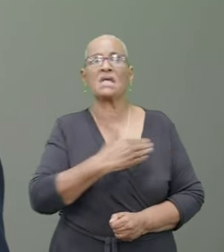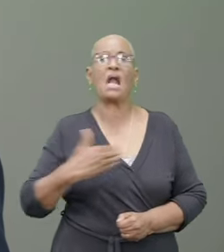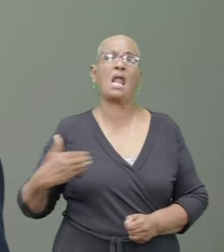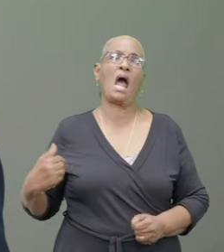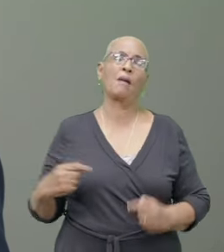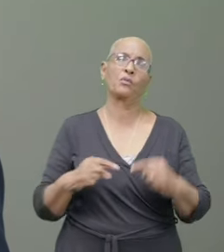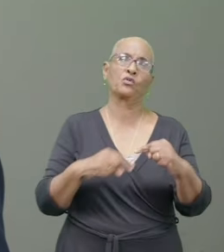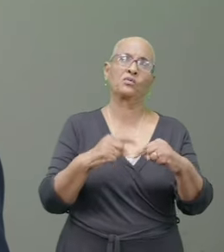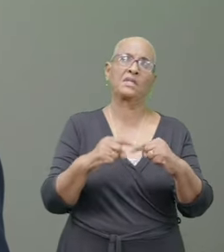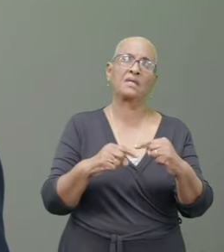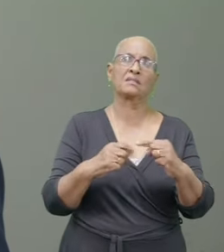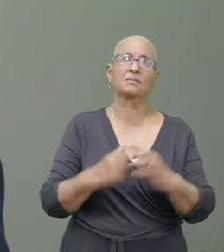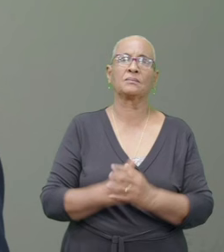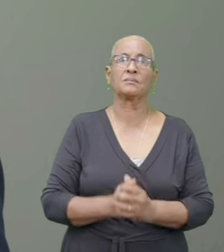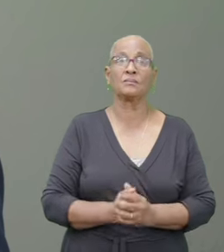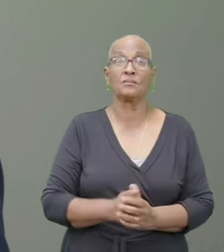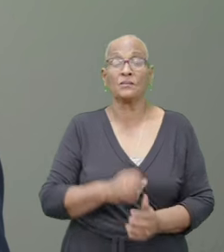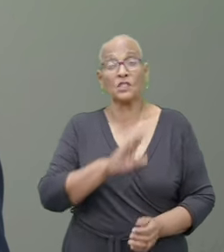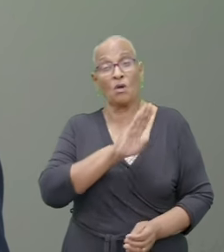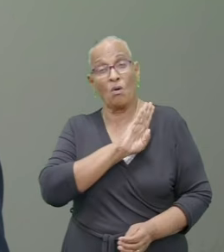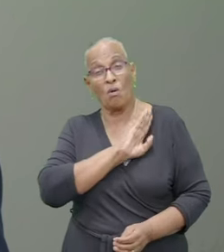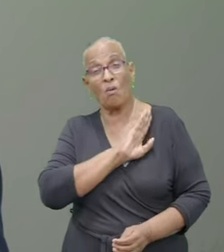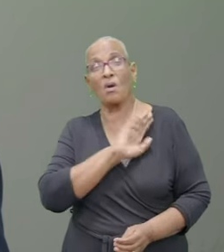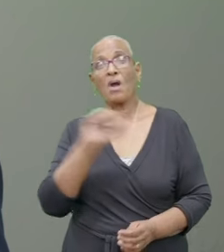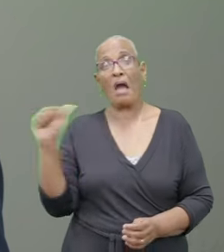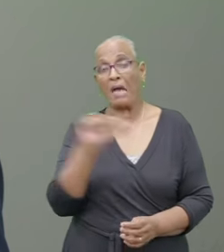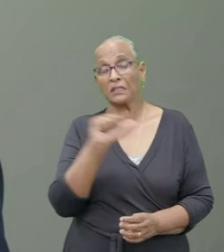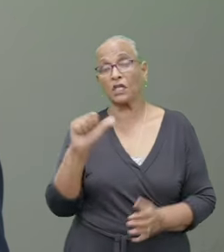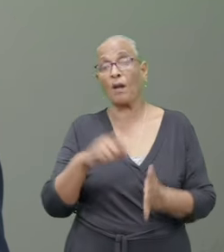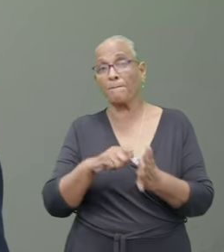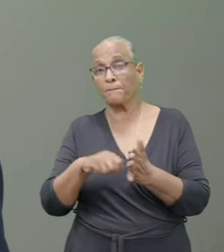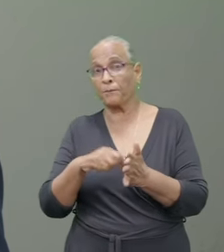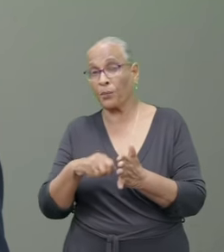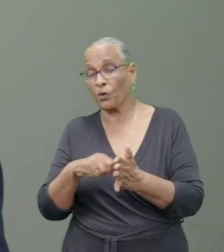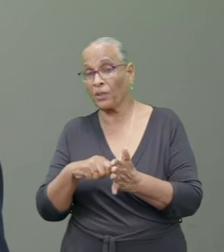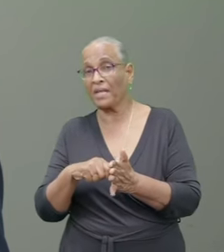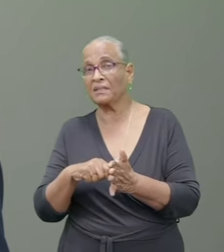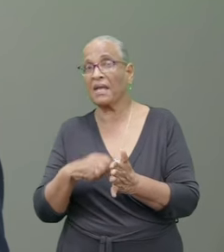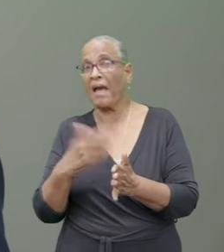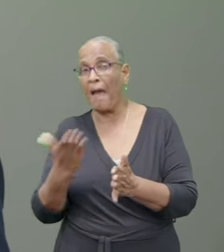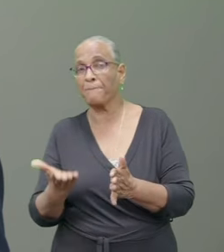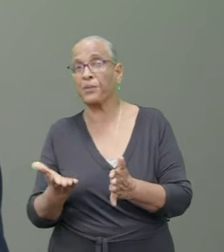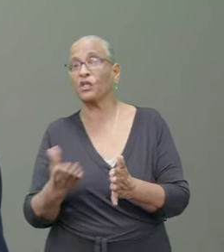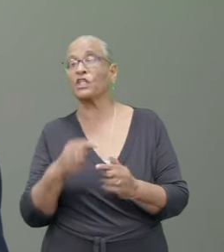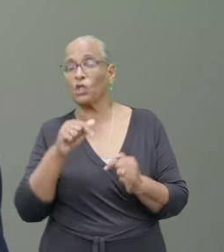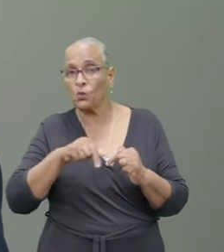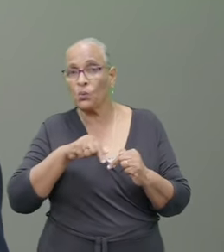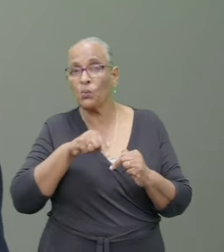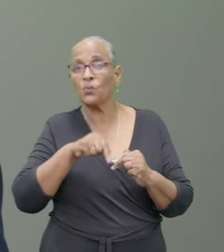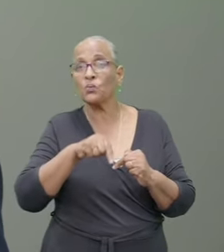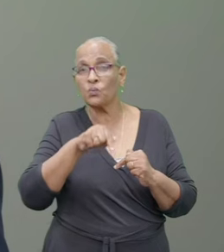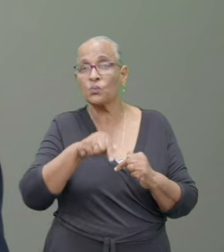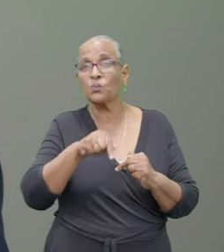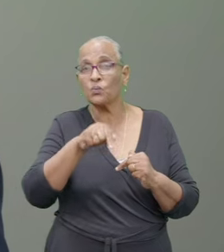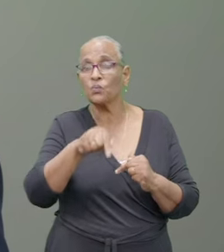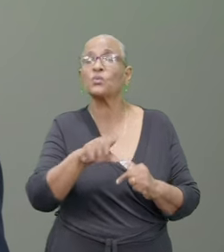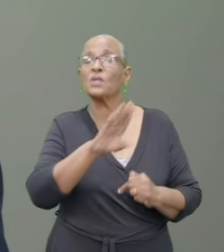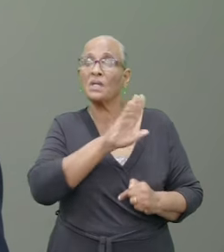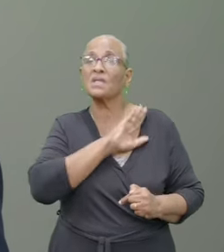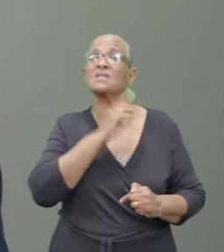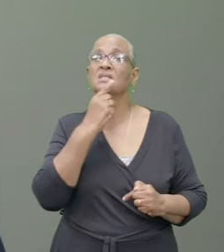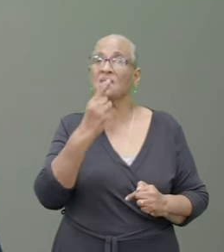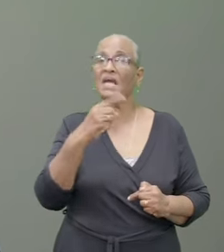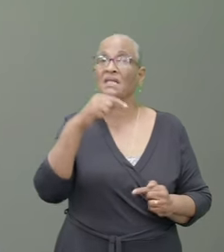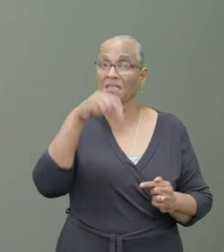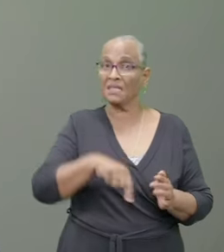zijn weliswaar ook een heleboel andere projecten, processen die lopen. Ik moet zeggen dat van dit